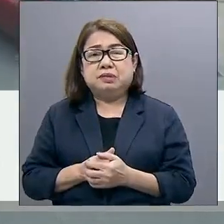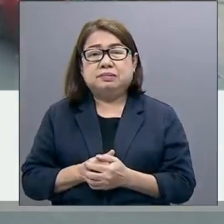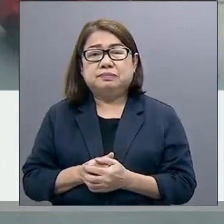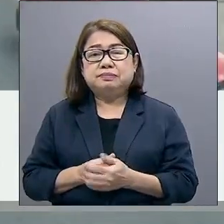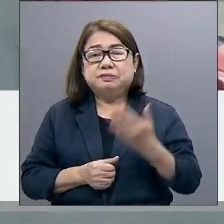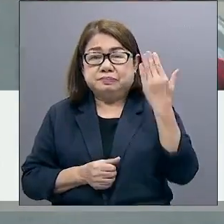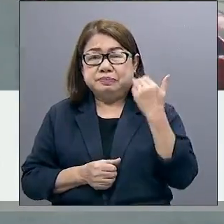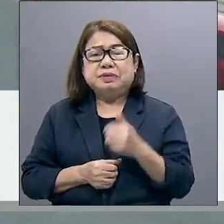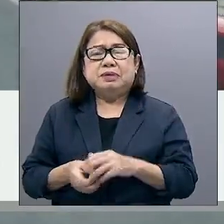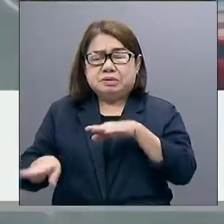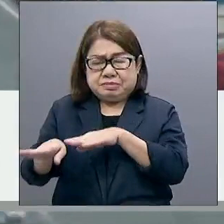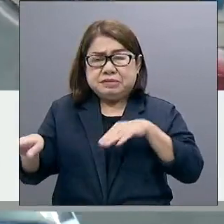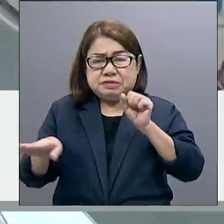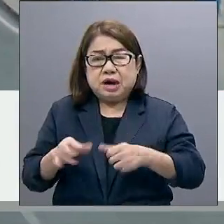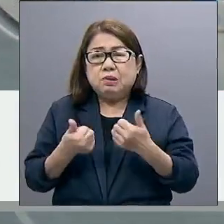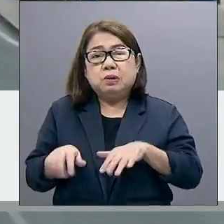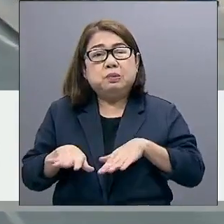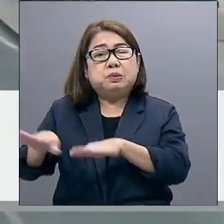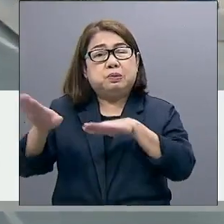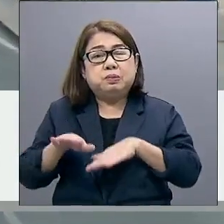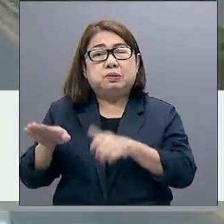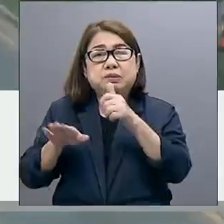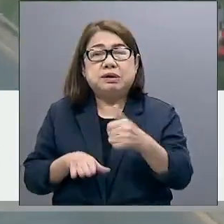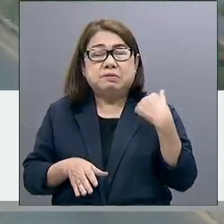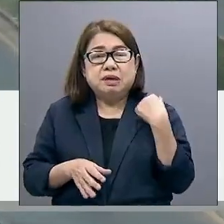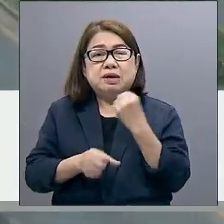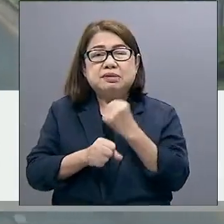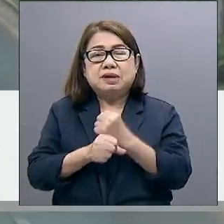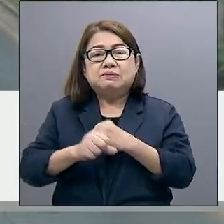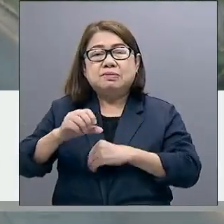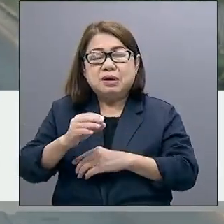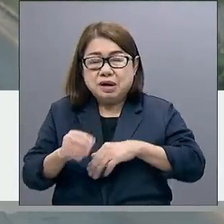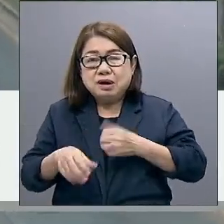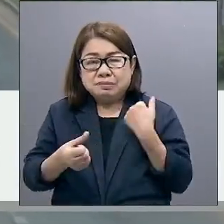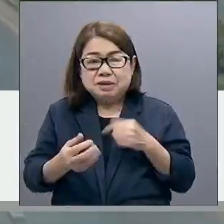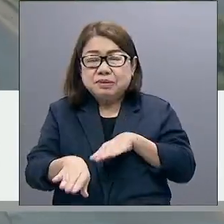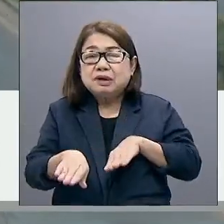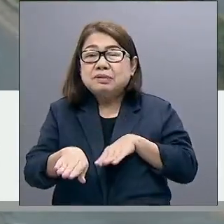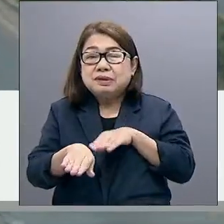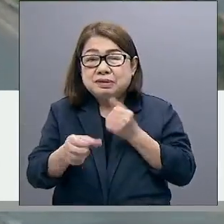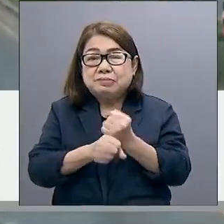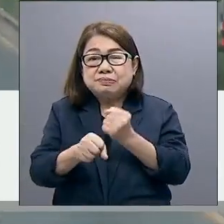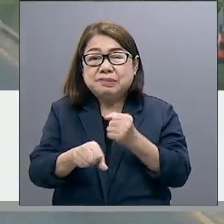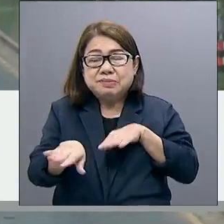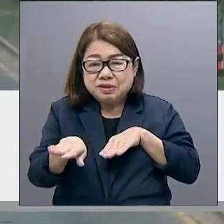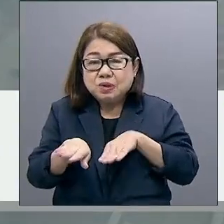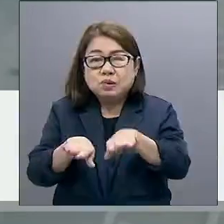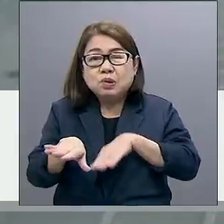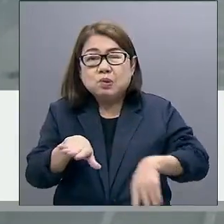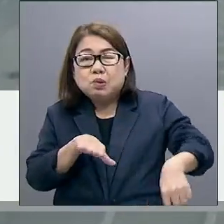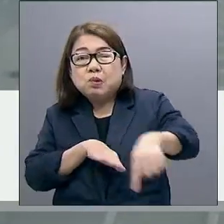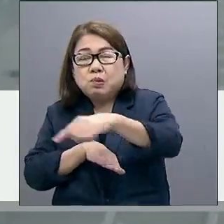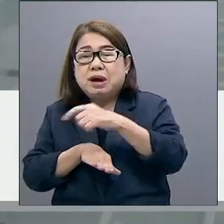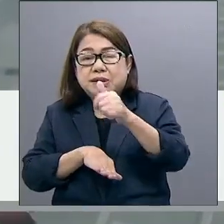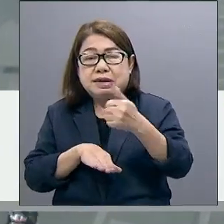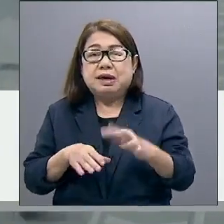เหมือนในอดีตนะคะซึ่งเกิดจากโครงการก่อสร้างถนนวงแหวนรอบเมืองนครราชสีมาทำให้ปริมาณรถที่จะวิ่